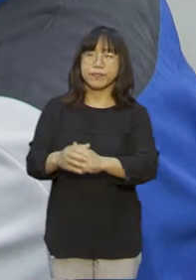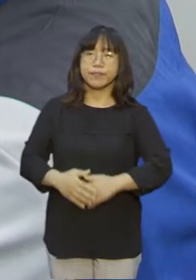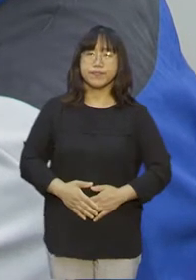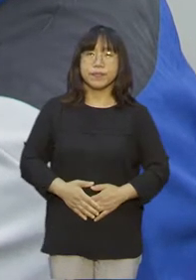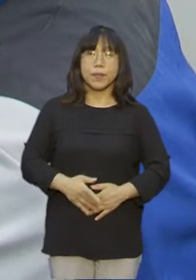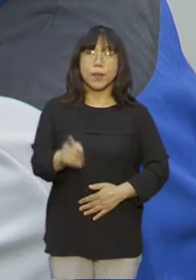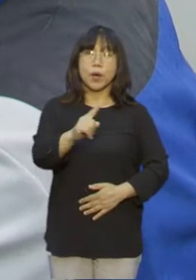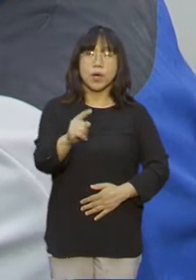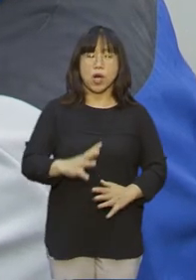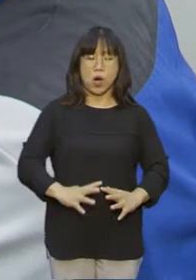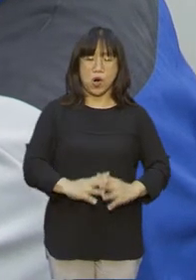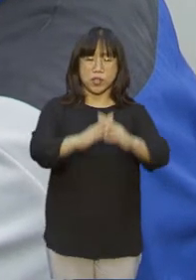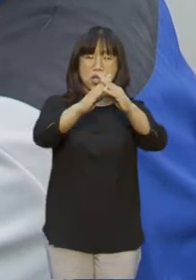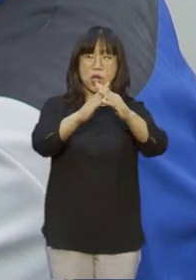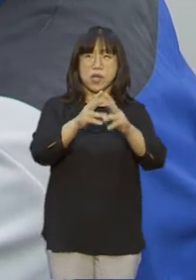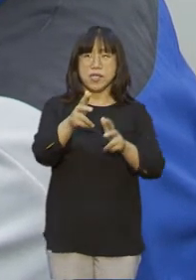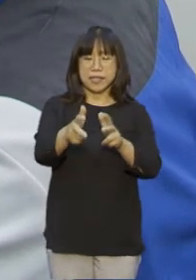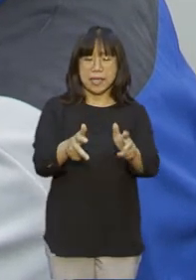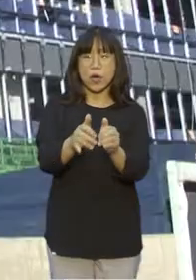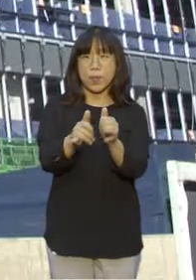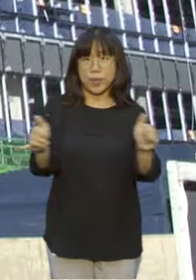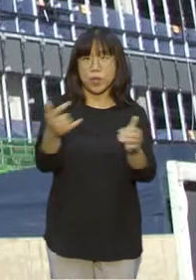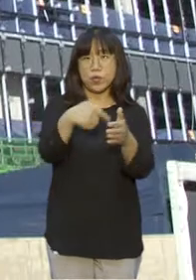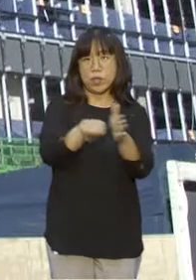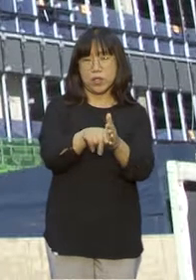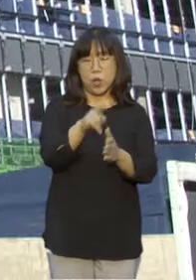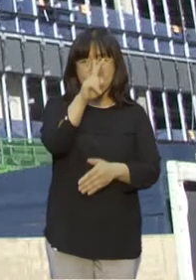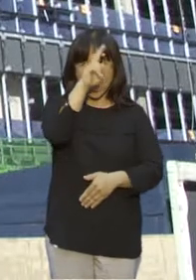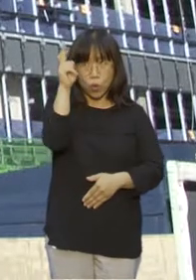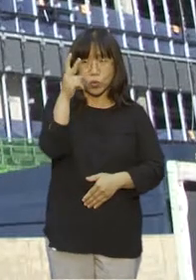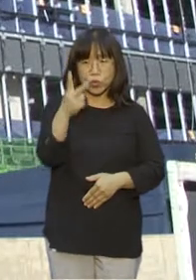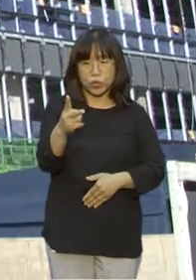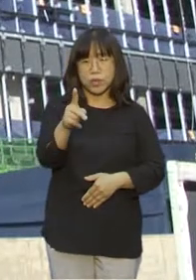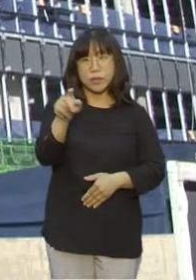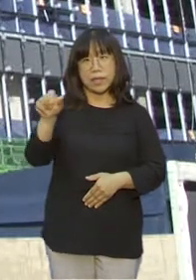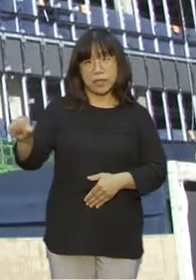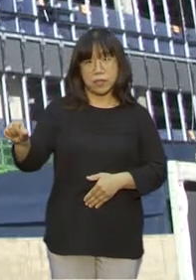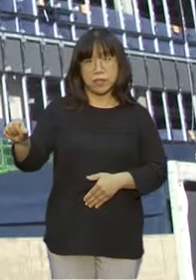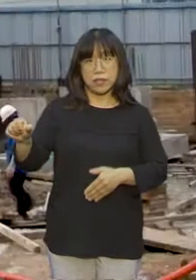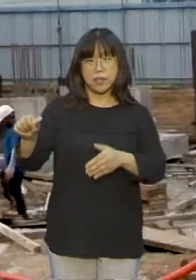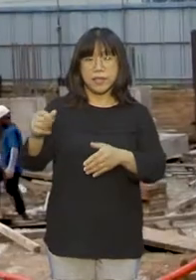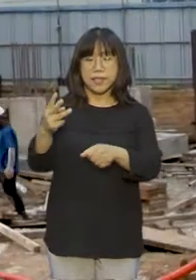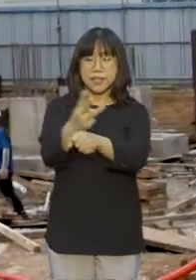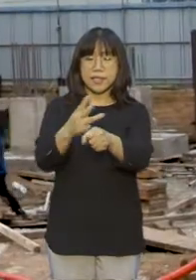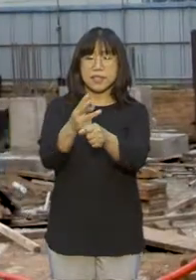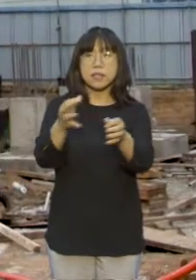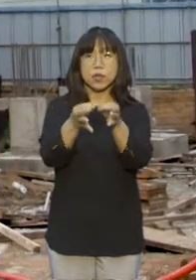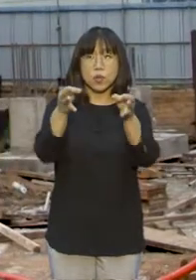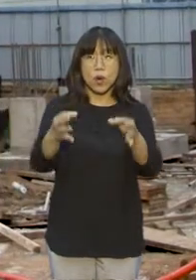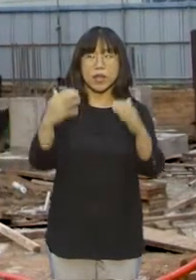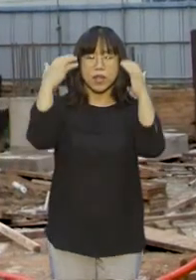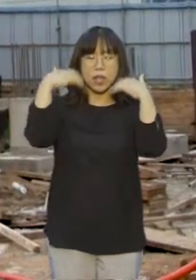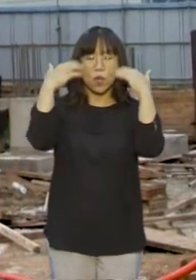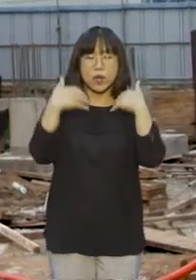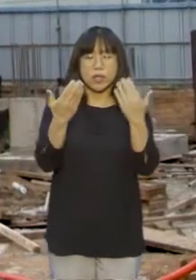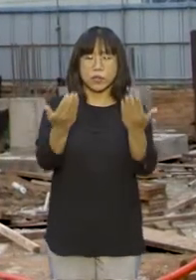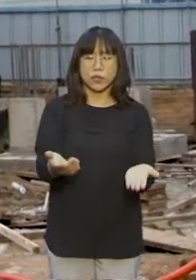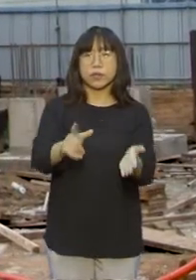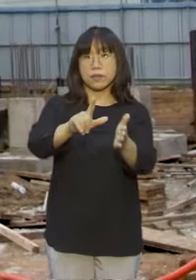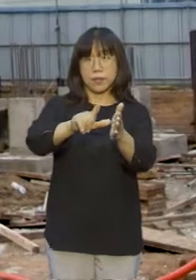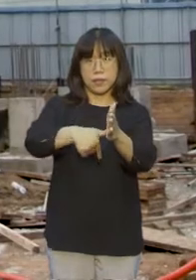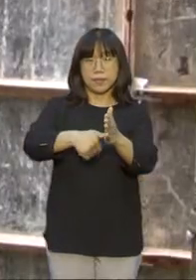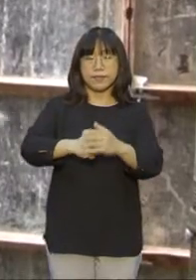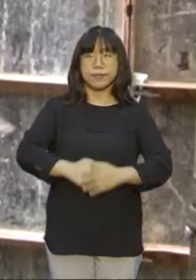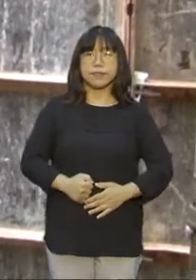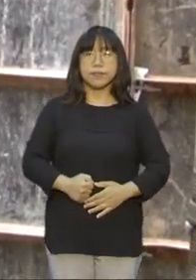신속하게 전파하는 역할을 수행합니다. 건설 산업 근로자를 위해 오후 2시부터 5시까지 무더위